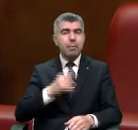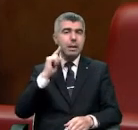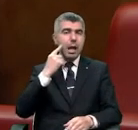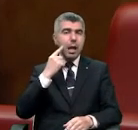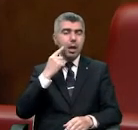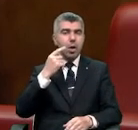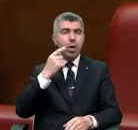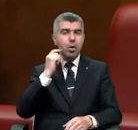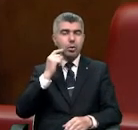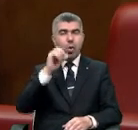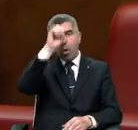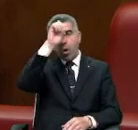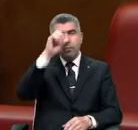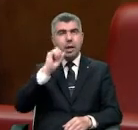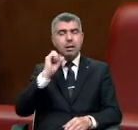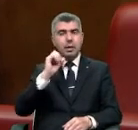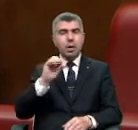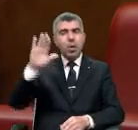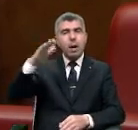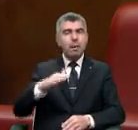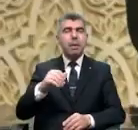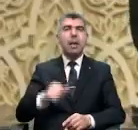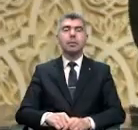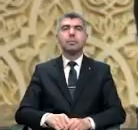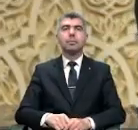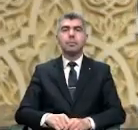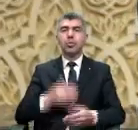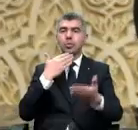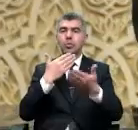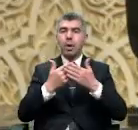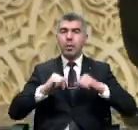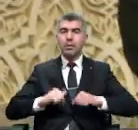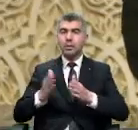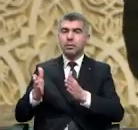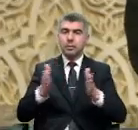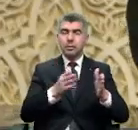الدخله، في خريبكه، وجوج مبرمجين في ميدلت وفي ازيله. شكرا. شكرا سيد الوزير المحترم. نمر الى السؤال الرابع.